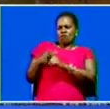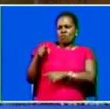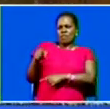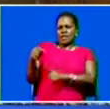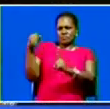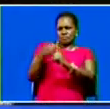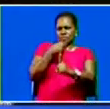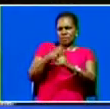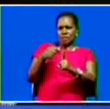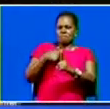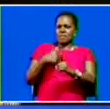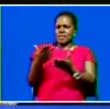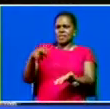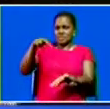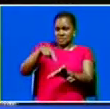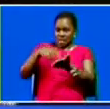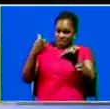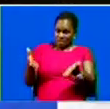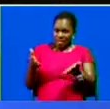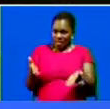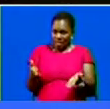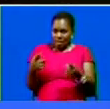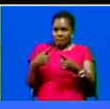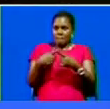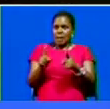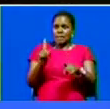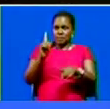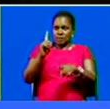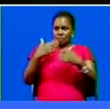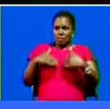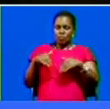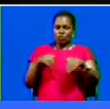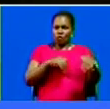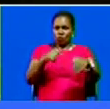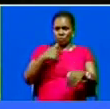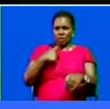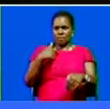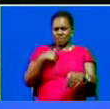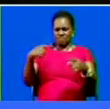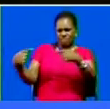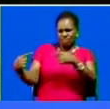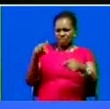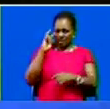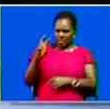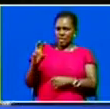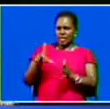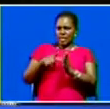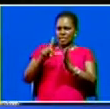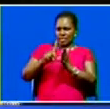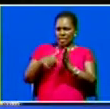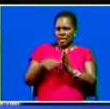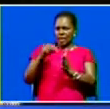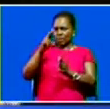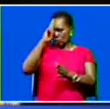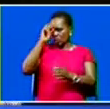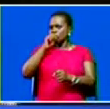the violence. Mimi nilikuwa nimesimama pale, lakini katika ile watu kunifuata na nini ikawa na kuvutana. Then askari wakaniashiwa